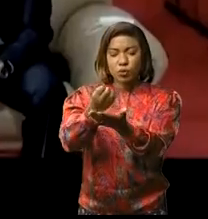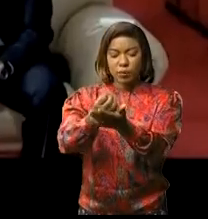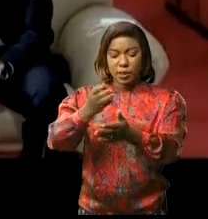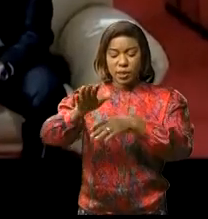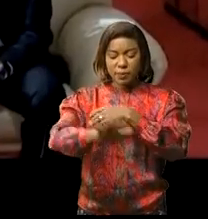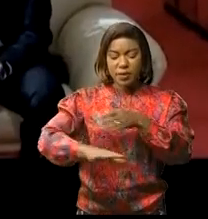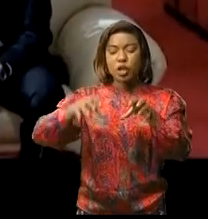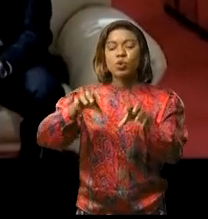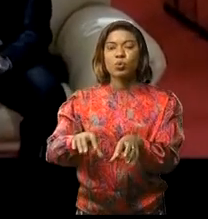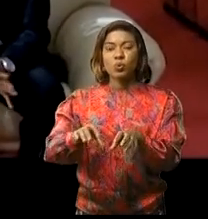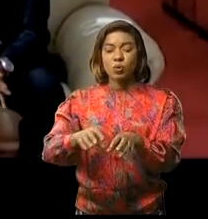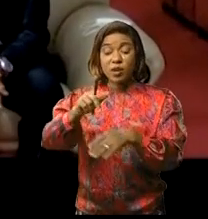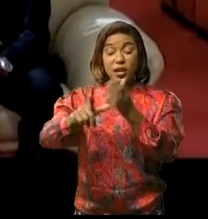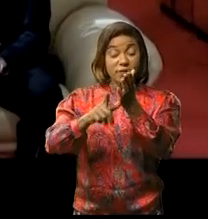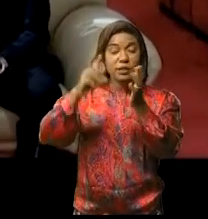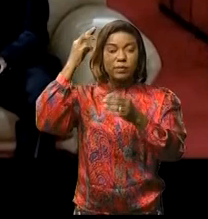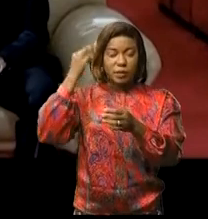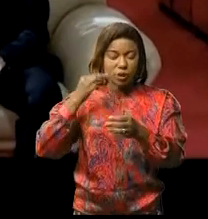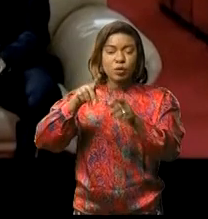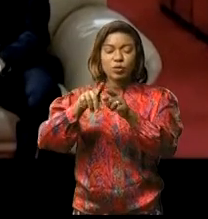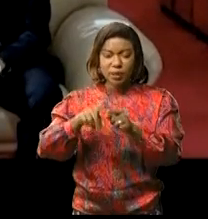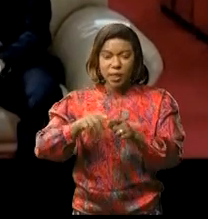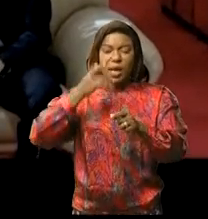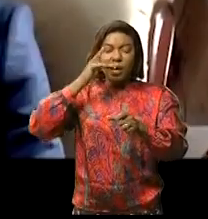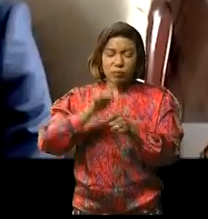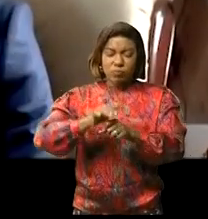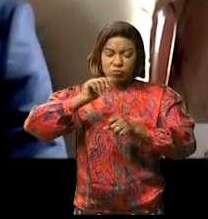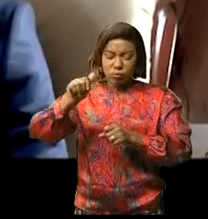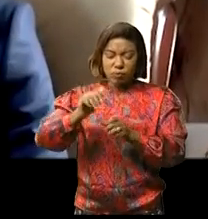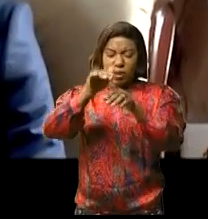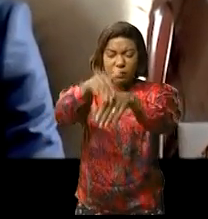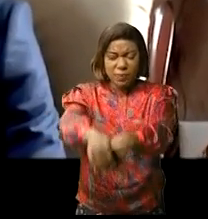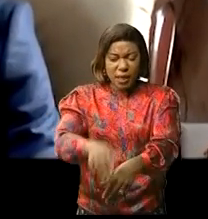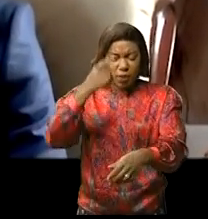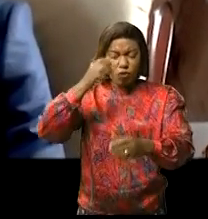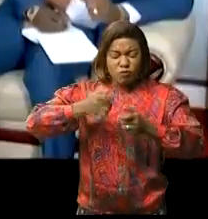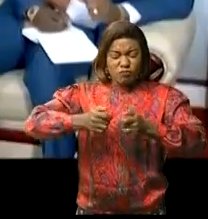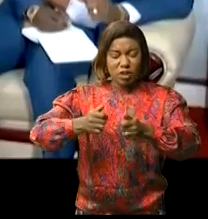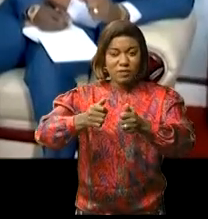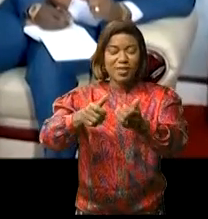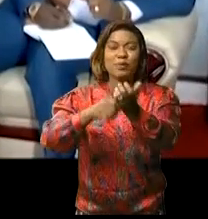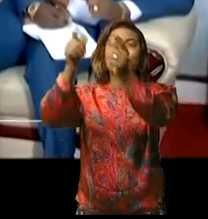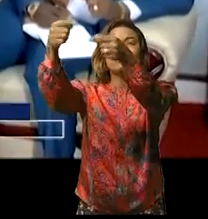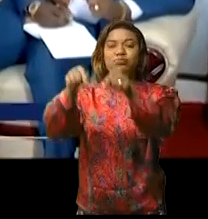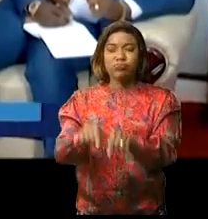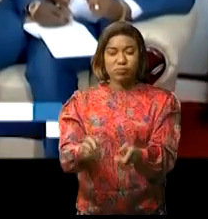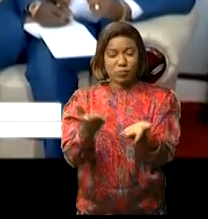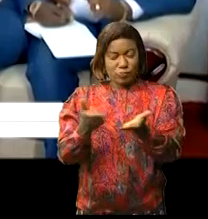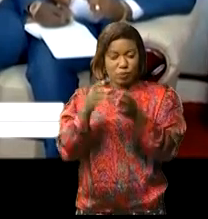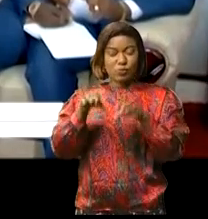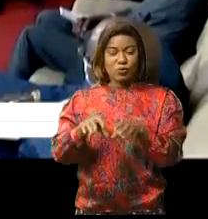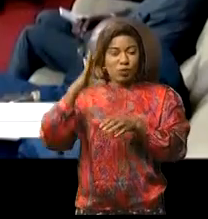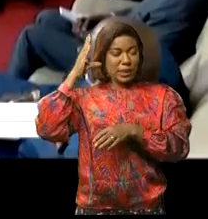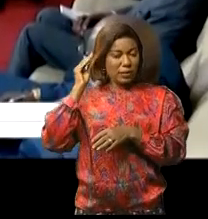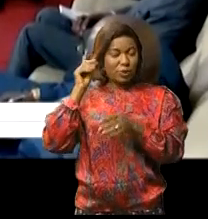Le vice-ministre des Affaires étrangères a promis de s'impliquer personnellement pour l'arrivée rapide de ces opérateurs kényans. Une